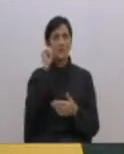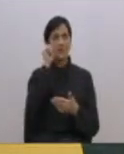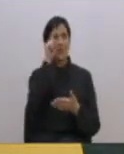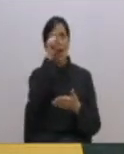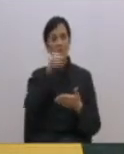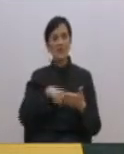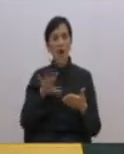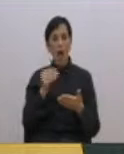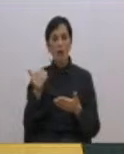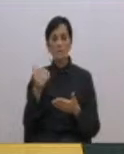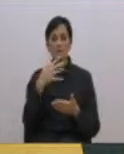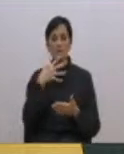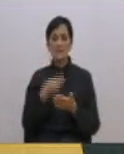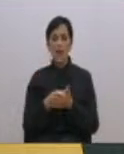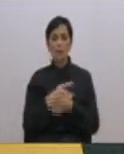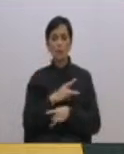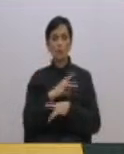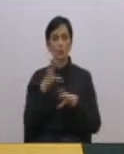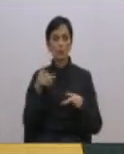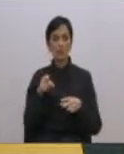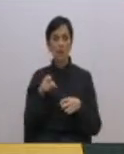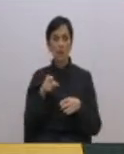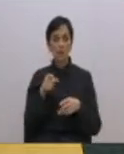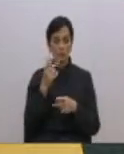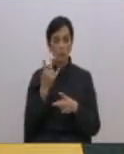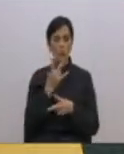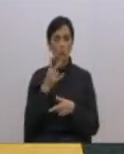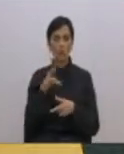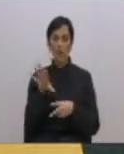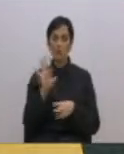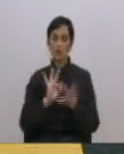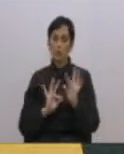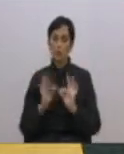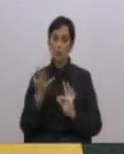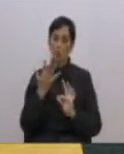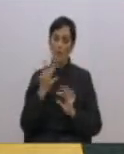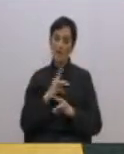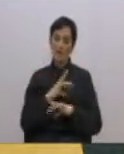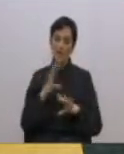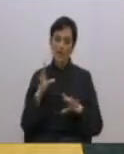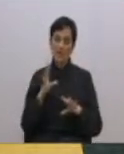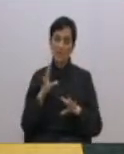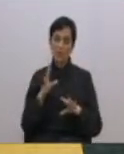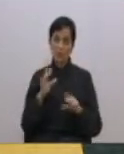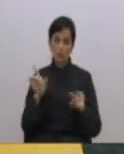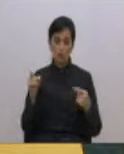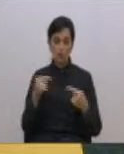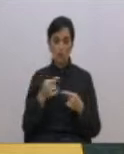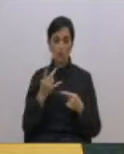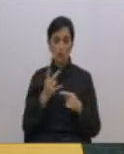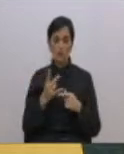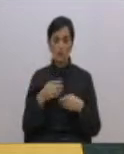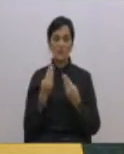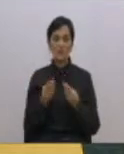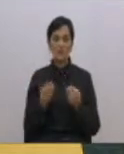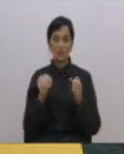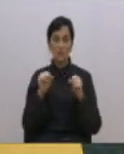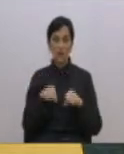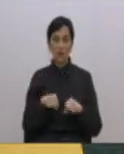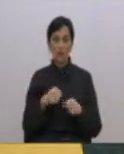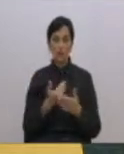rana sakutar dresastauli aqt da am dresastaulis unda șeul romel dresastaulia da am dresastaul șesabamisat unda miuțet sașvaleba ro